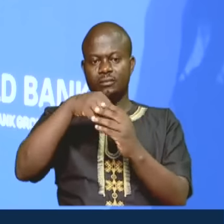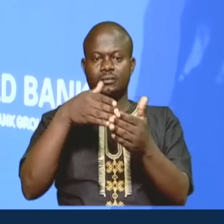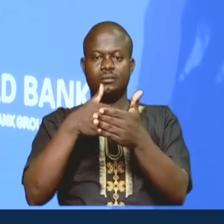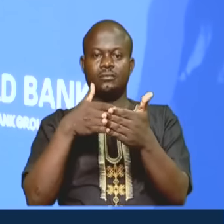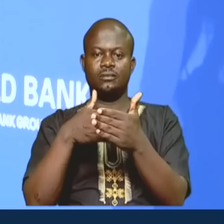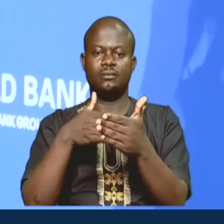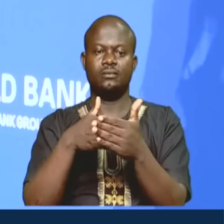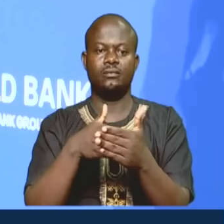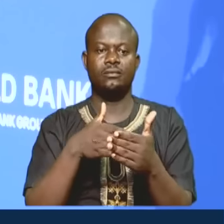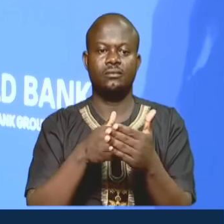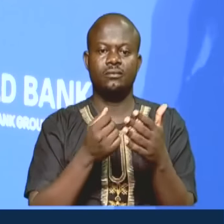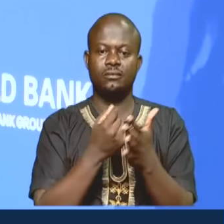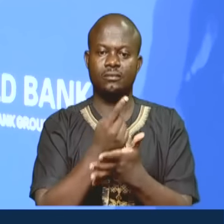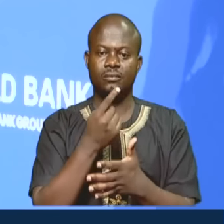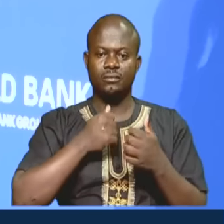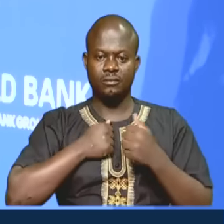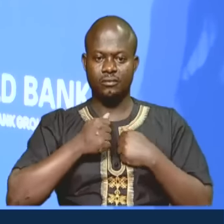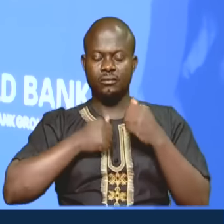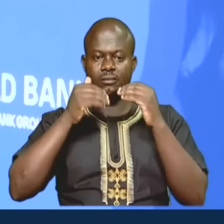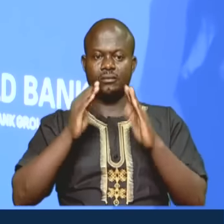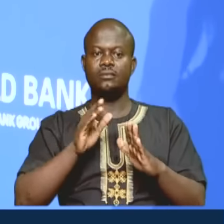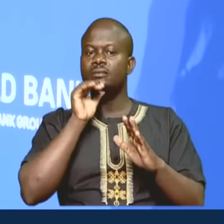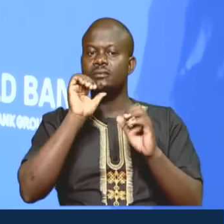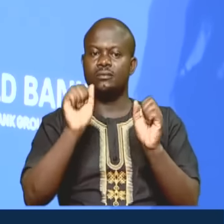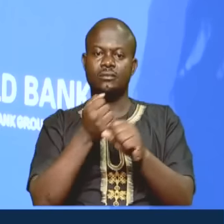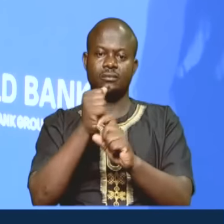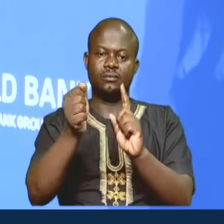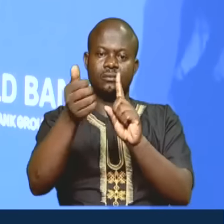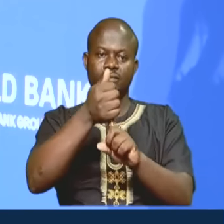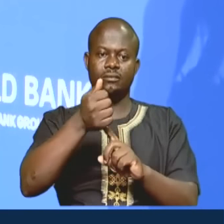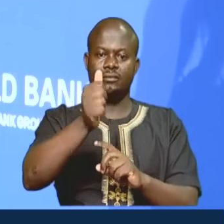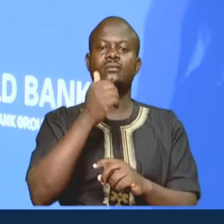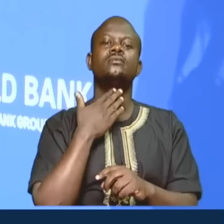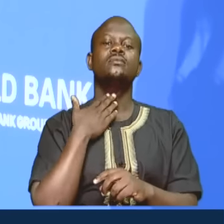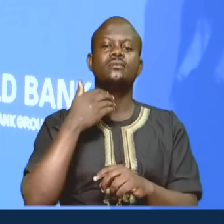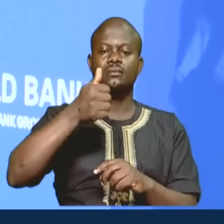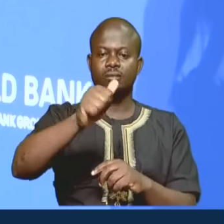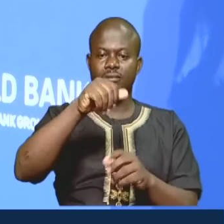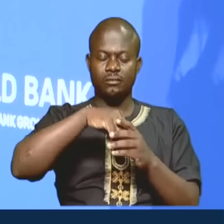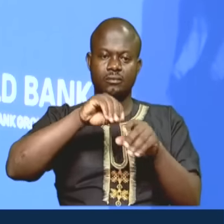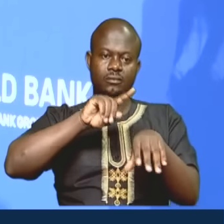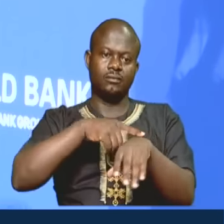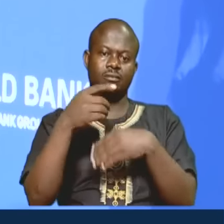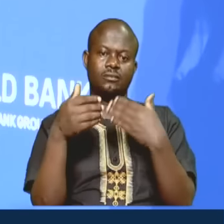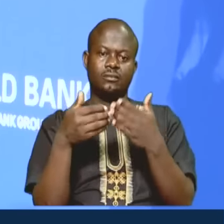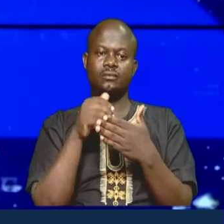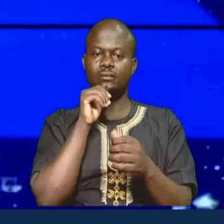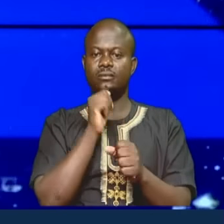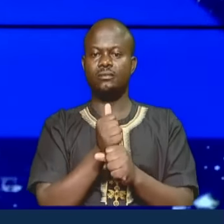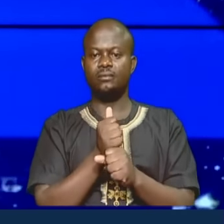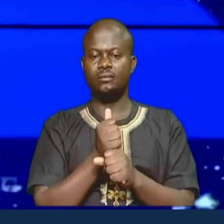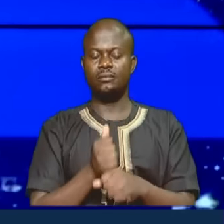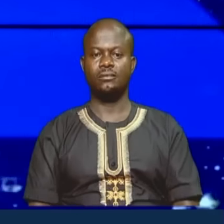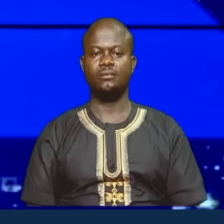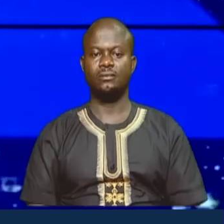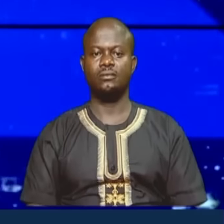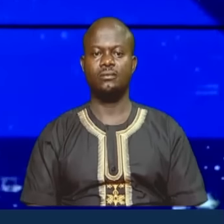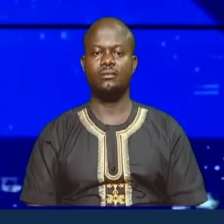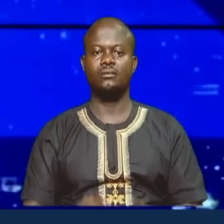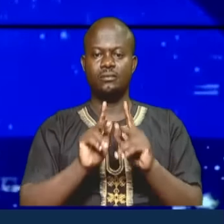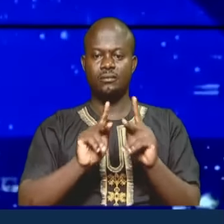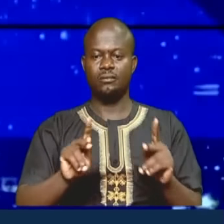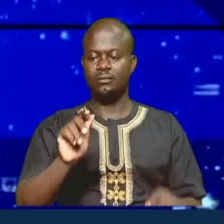imbogamizi zituma u Rwanda rutagera kuri icyo cyifuzo cyarwo mu gihe rudakoze.